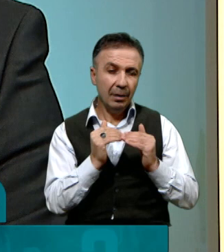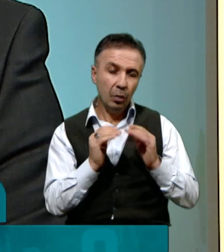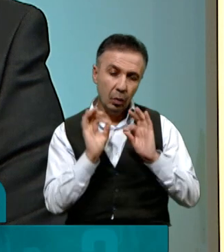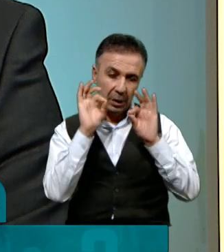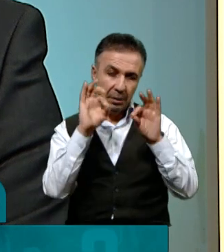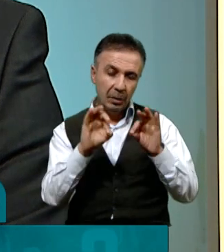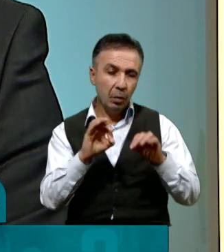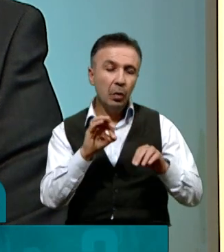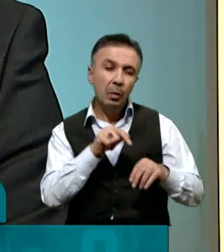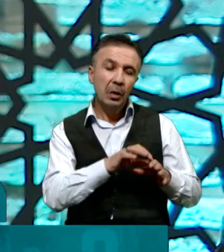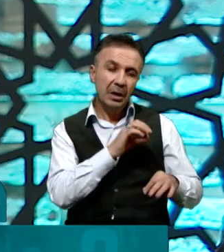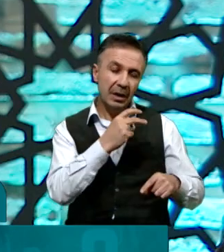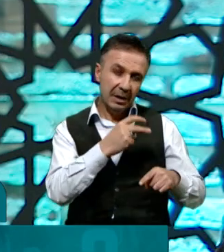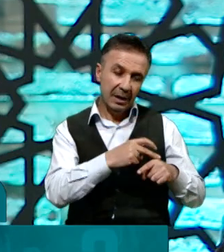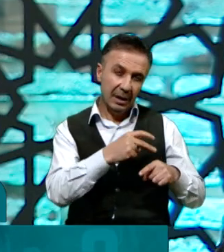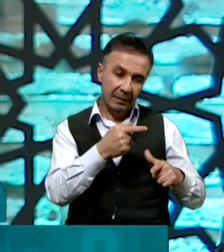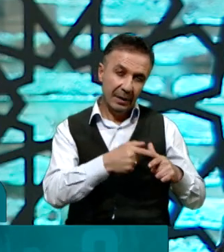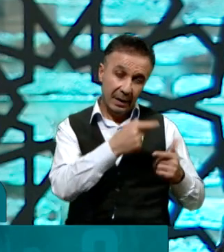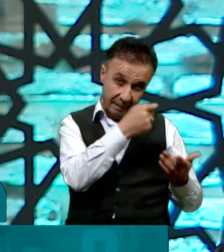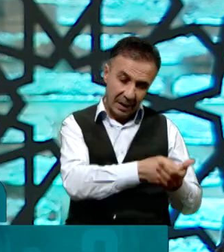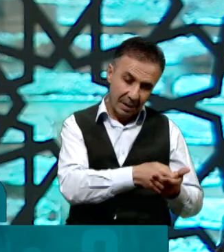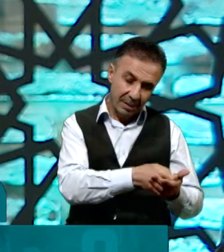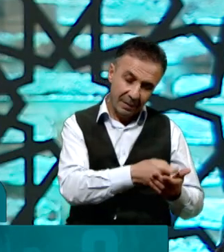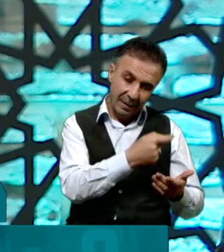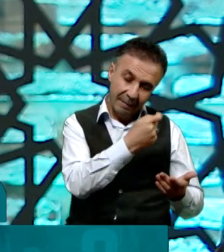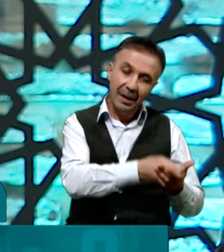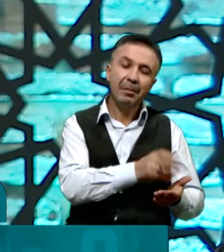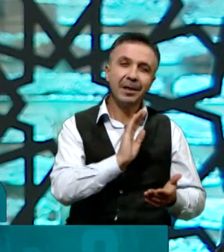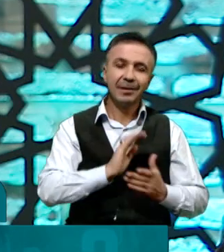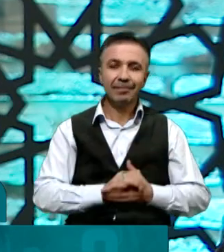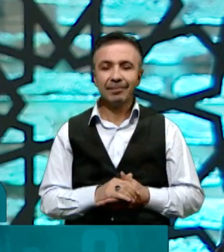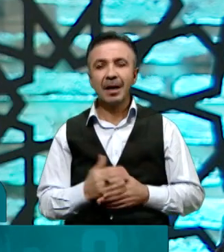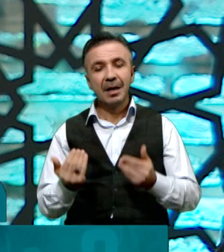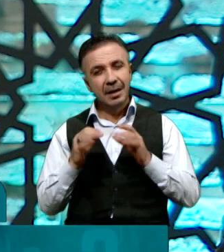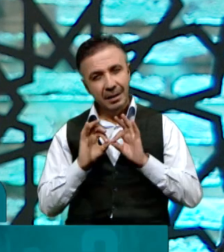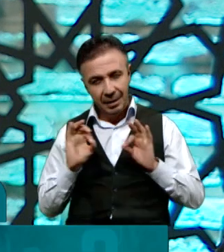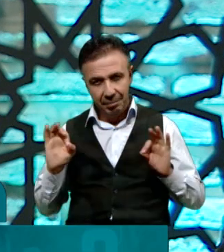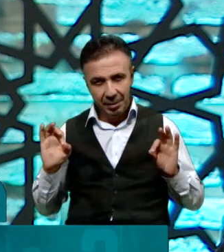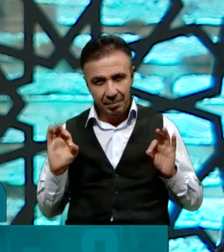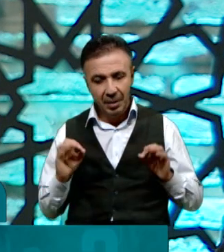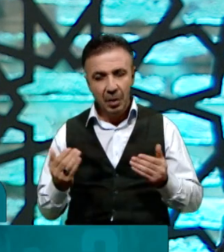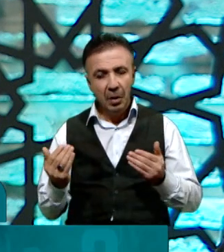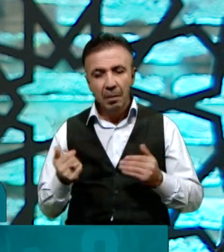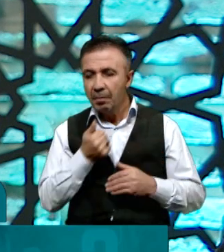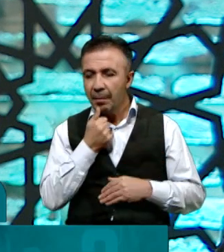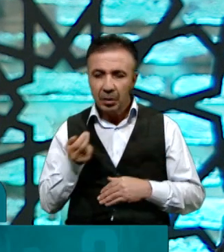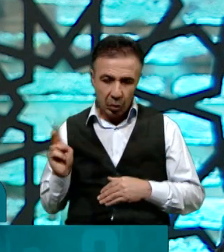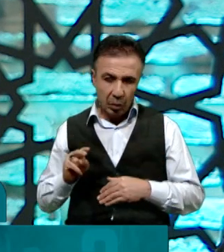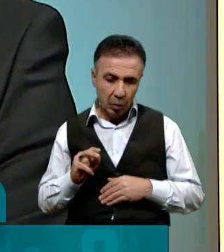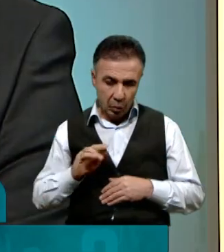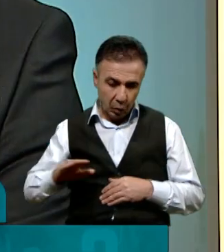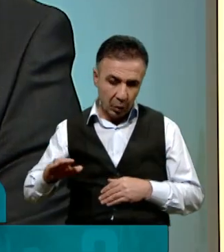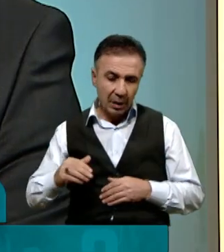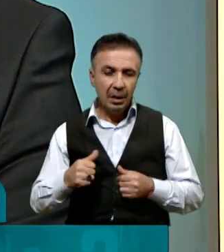verilir mi? Verilmez. Yani biz toplumda şöyle bir şey vardır. Yani yetimi, öksüzü veya de işte